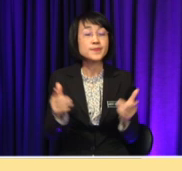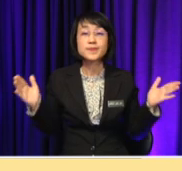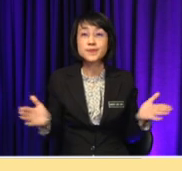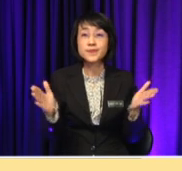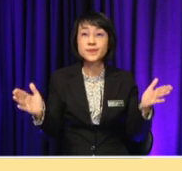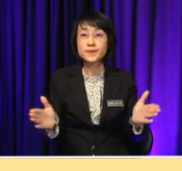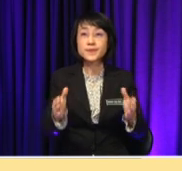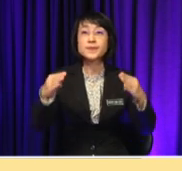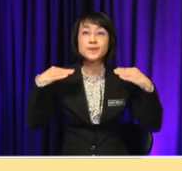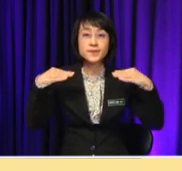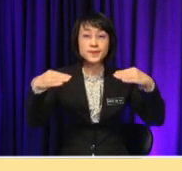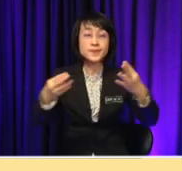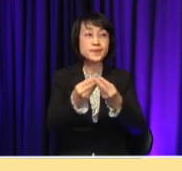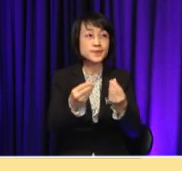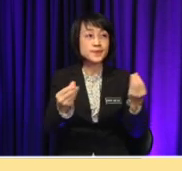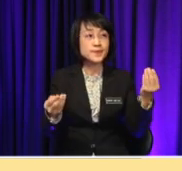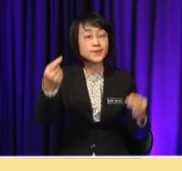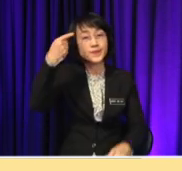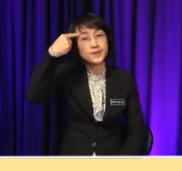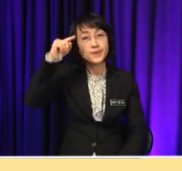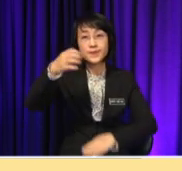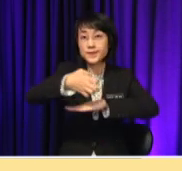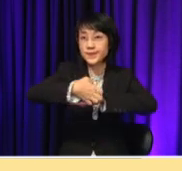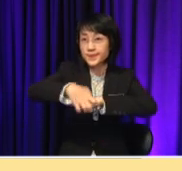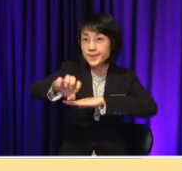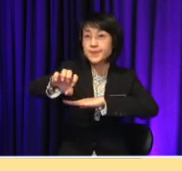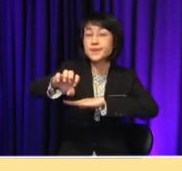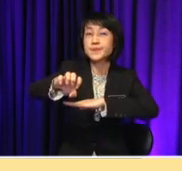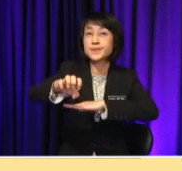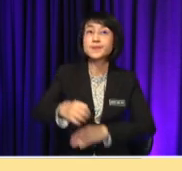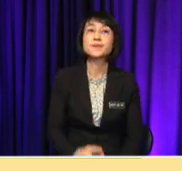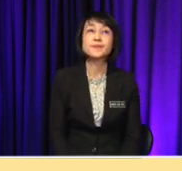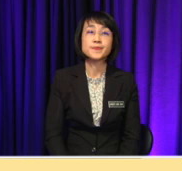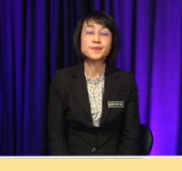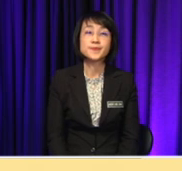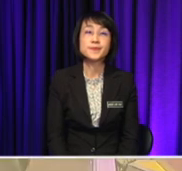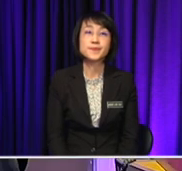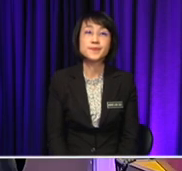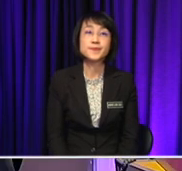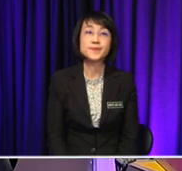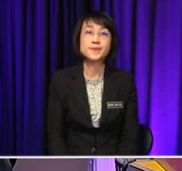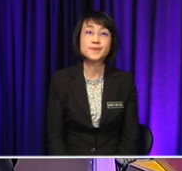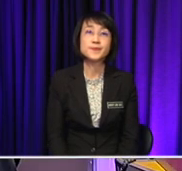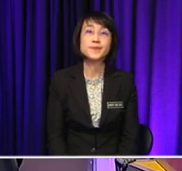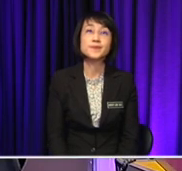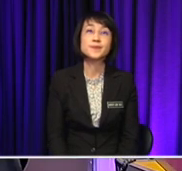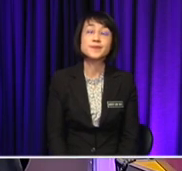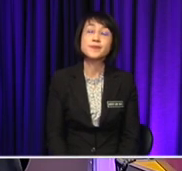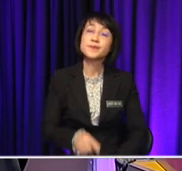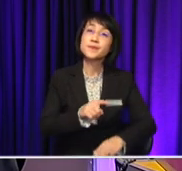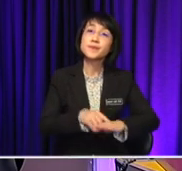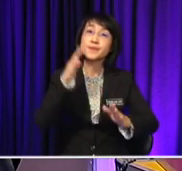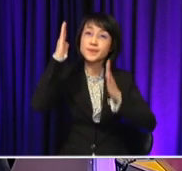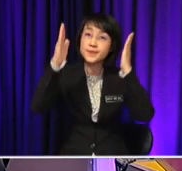memperbaikan ekspor coba dengan nilai jual barang-barang untuk ekonomi inilah kalau di Indonesia kita